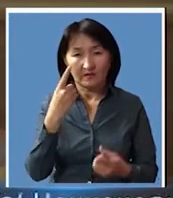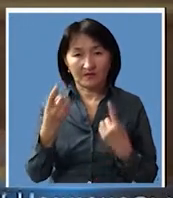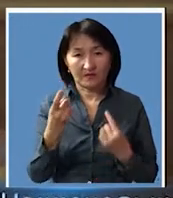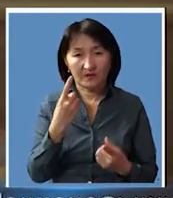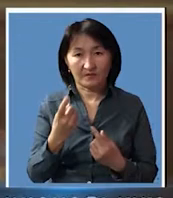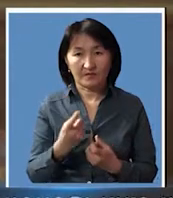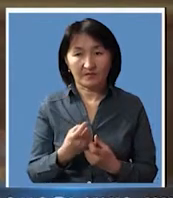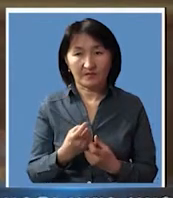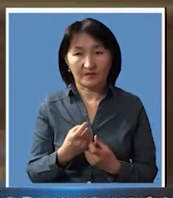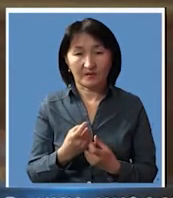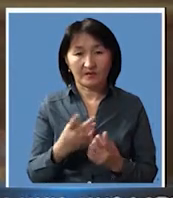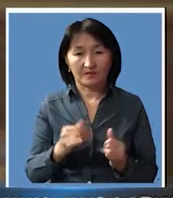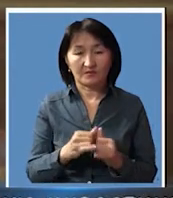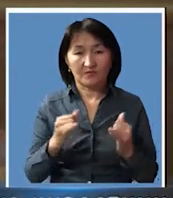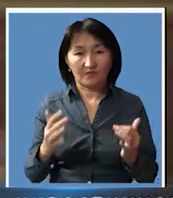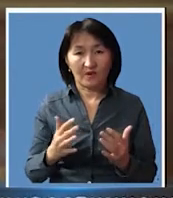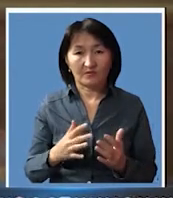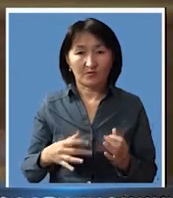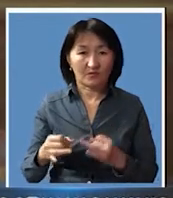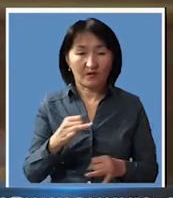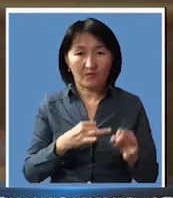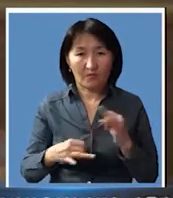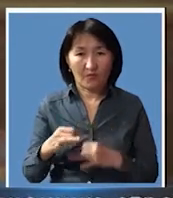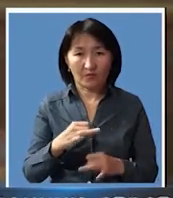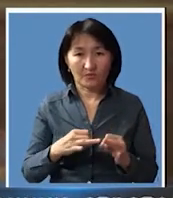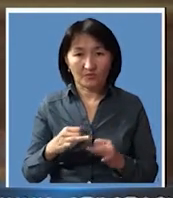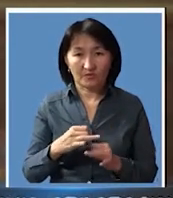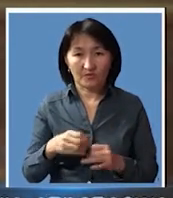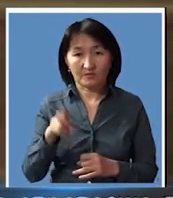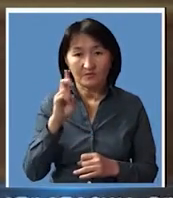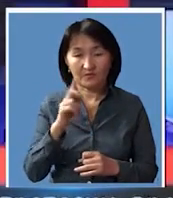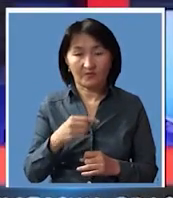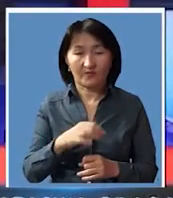информации широко обсуждается проект закона об адвокатской деятельности и юридической помощи.